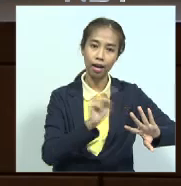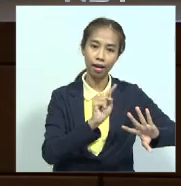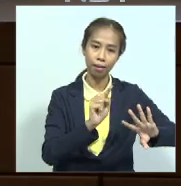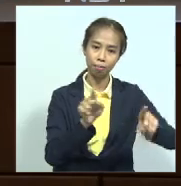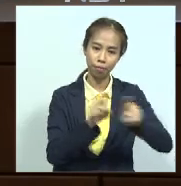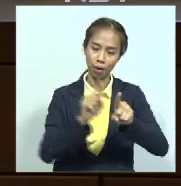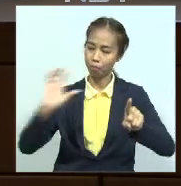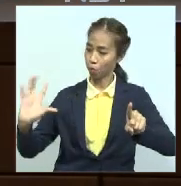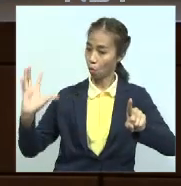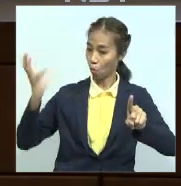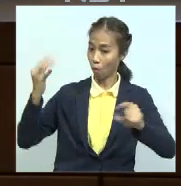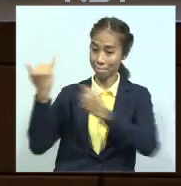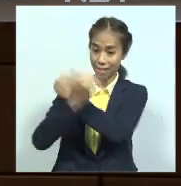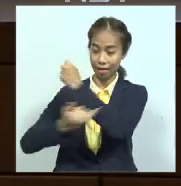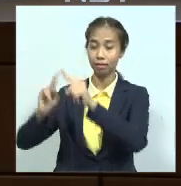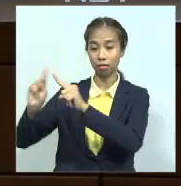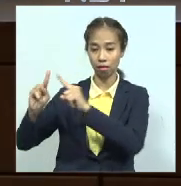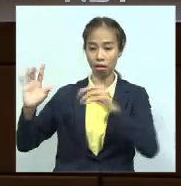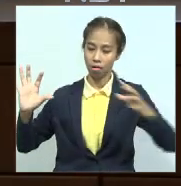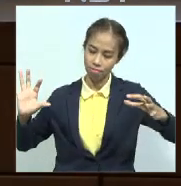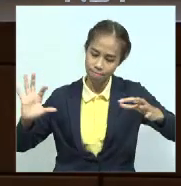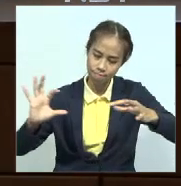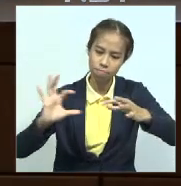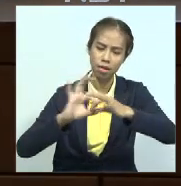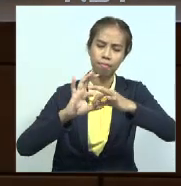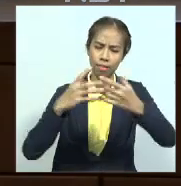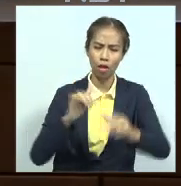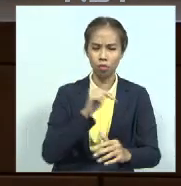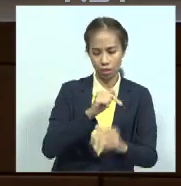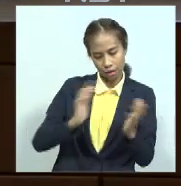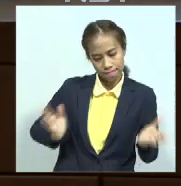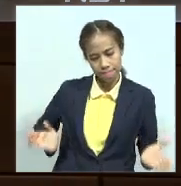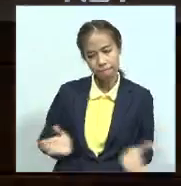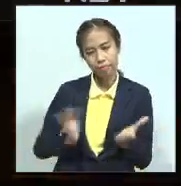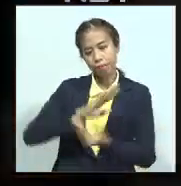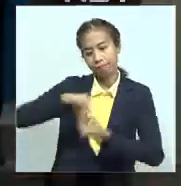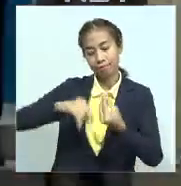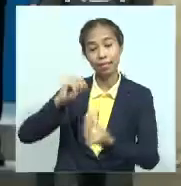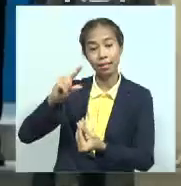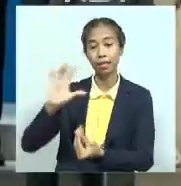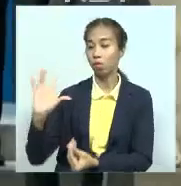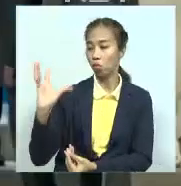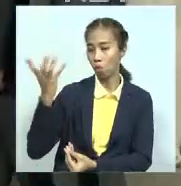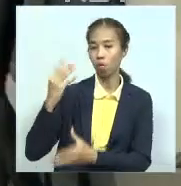กับโลกแล้วก็สามารถจะมีส่วนส่งเสริมการพัฒนาทางเศรษฐกิจของโลก